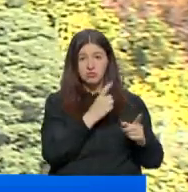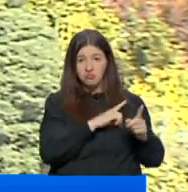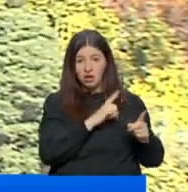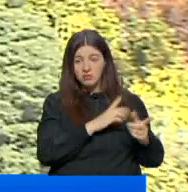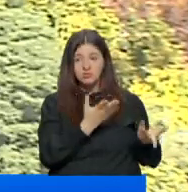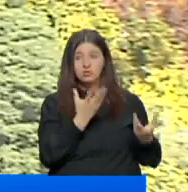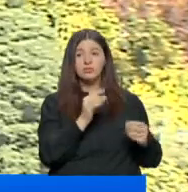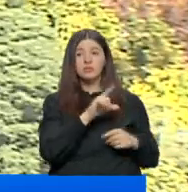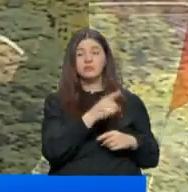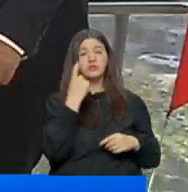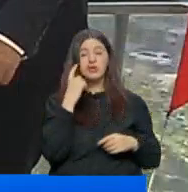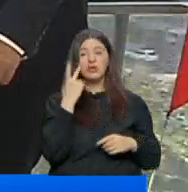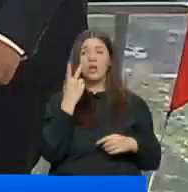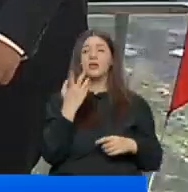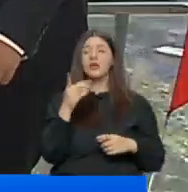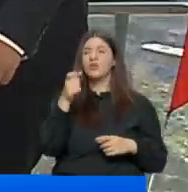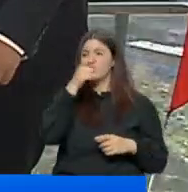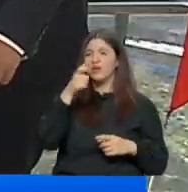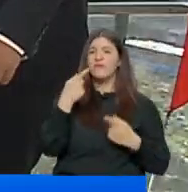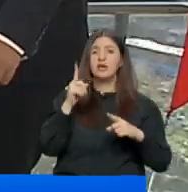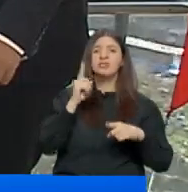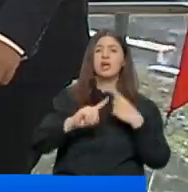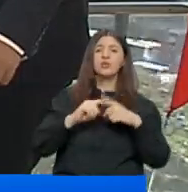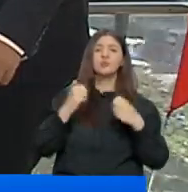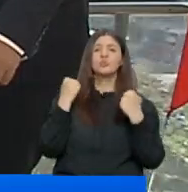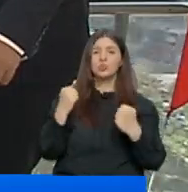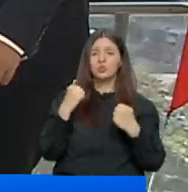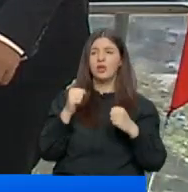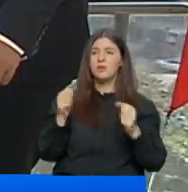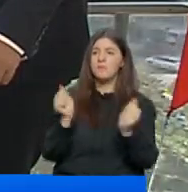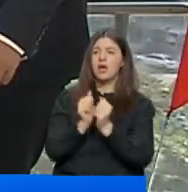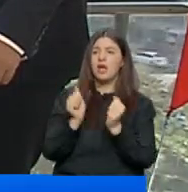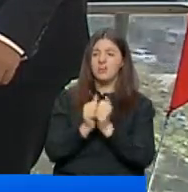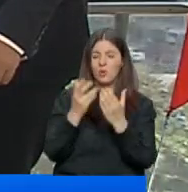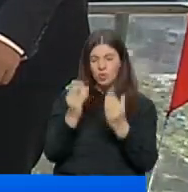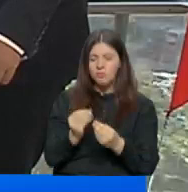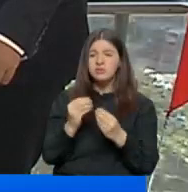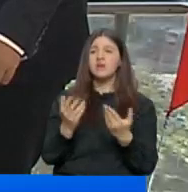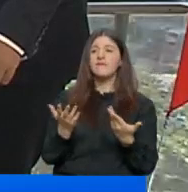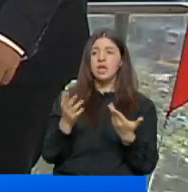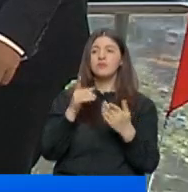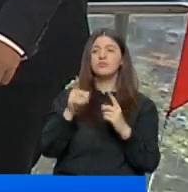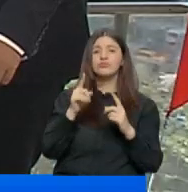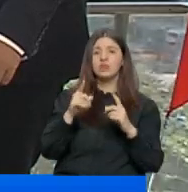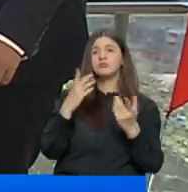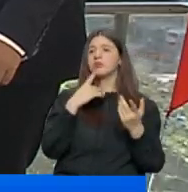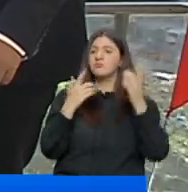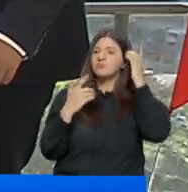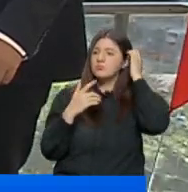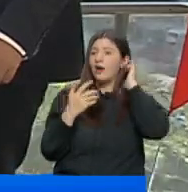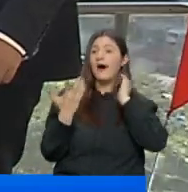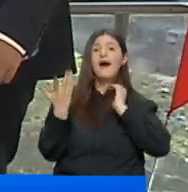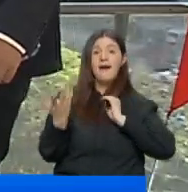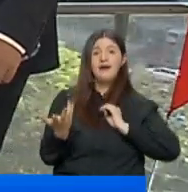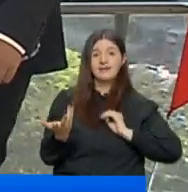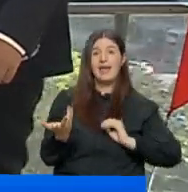mı? Nasıl olmalı sizce bu yarış? Sonuçta Türkiye'de farklı siyasi güçlerin yan yana gelmesi ve bunların diyelim ki artık